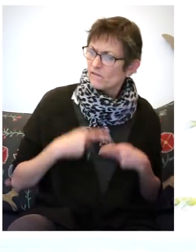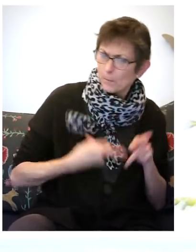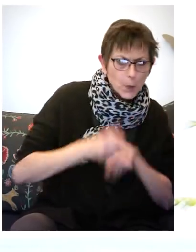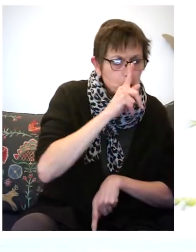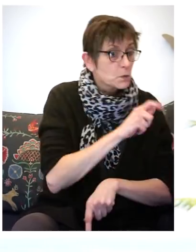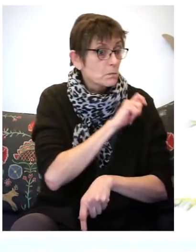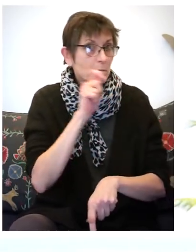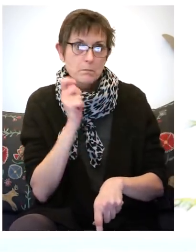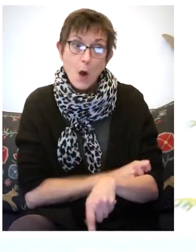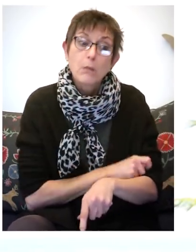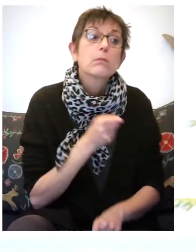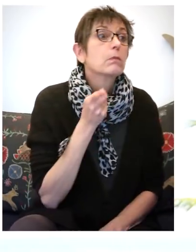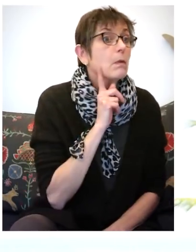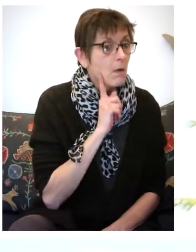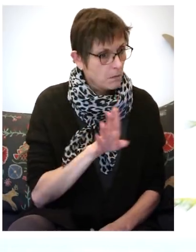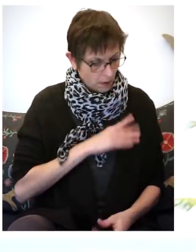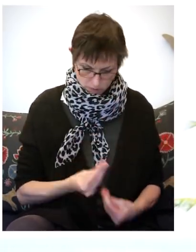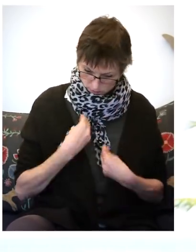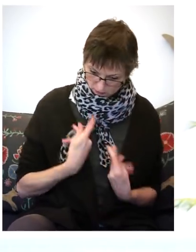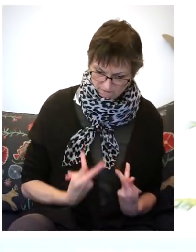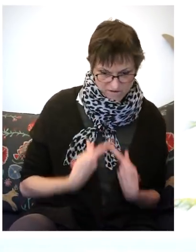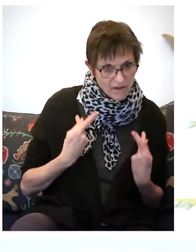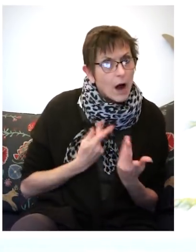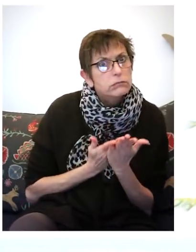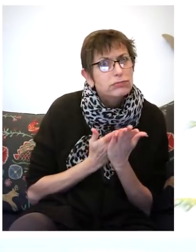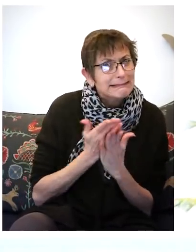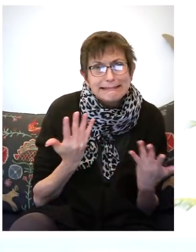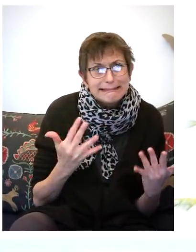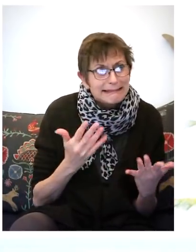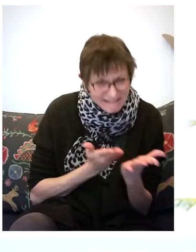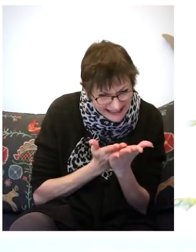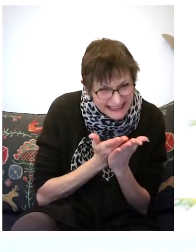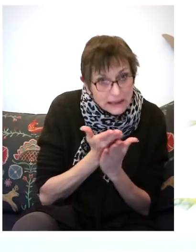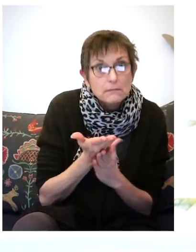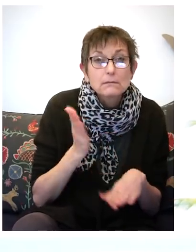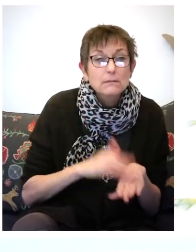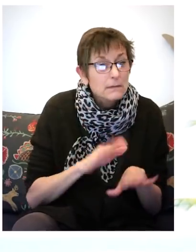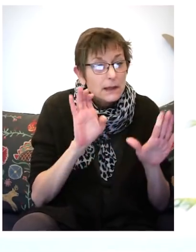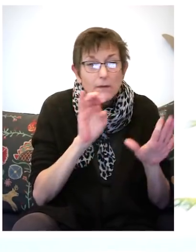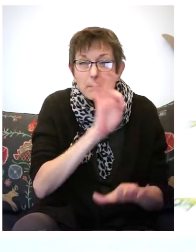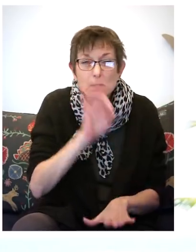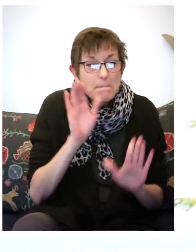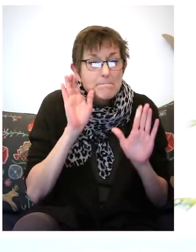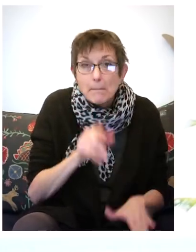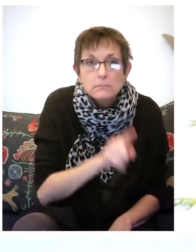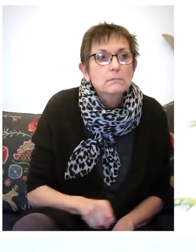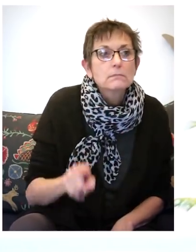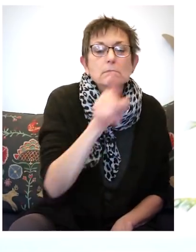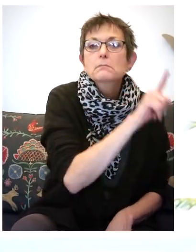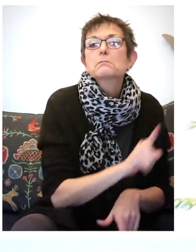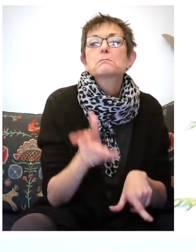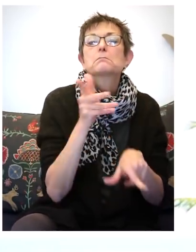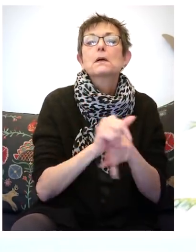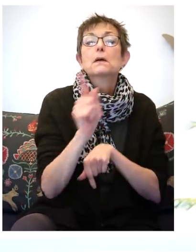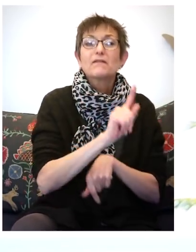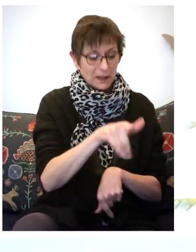vie un petit peu sportive. Le but de changer ces habitudes-là est de vivre en fait, de survivre tout simplement. Et bien donc, vous l'avez compris, 90% de ces